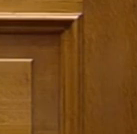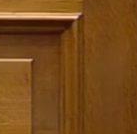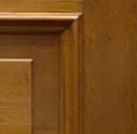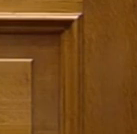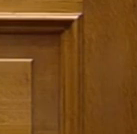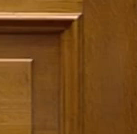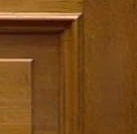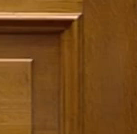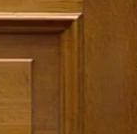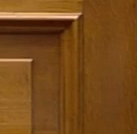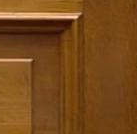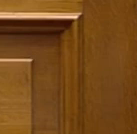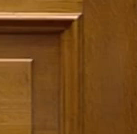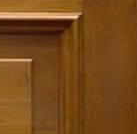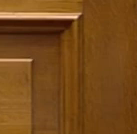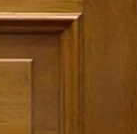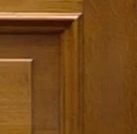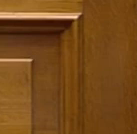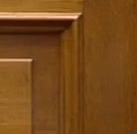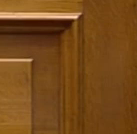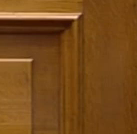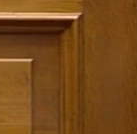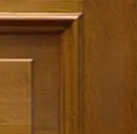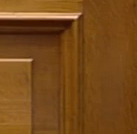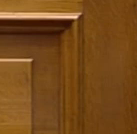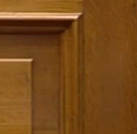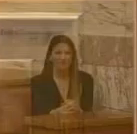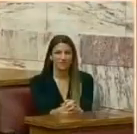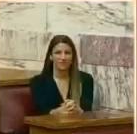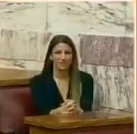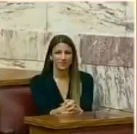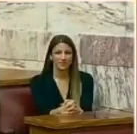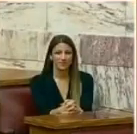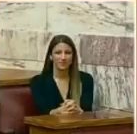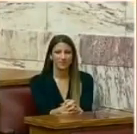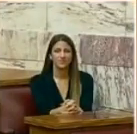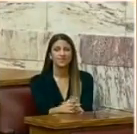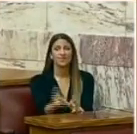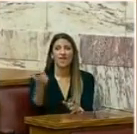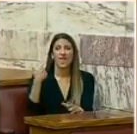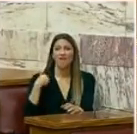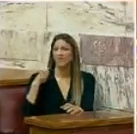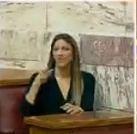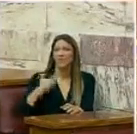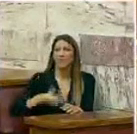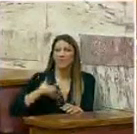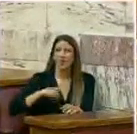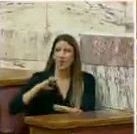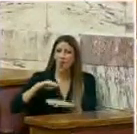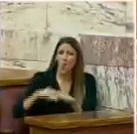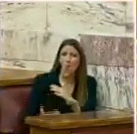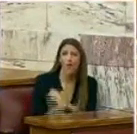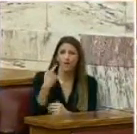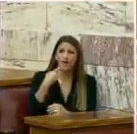εξουσίας. Αυτό υπερασπίζονται με τόσο μεγαλωμένος όλη τη μέρα σήμερα.